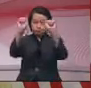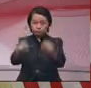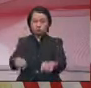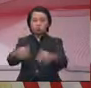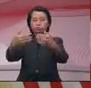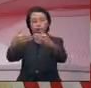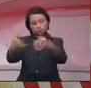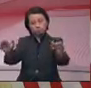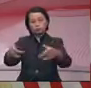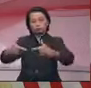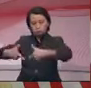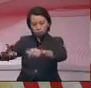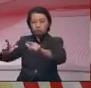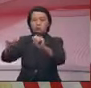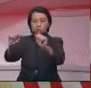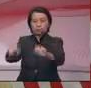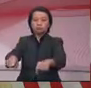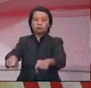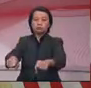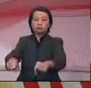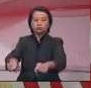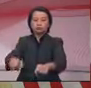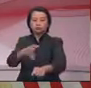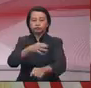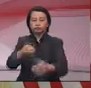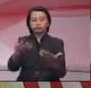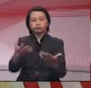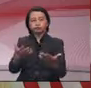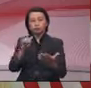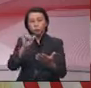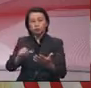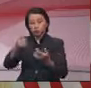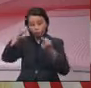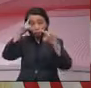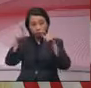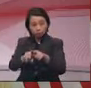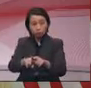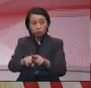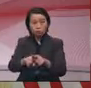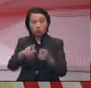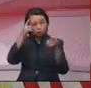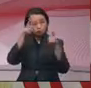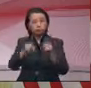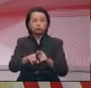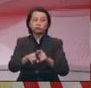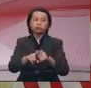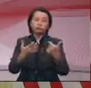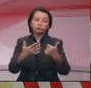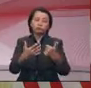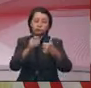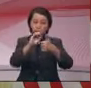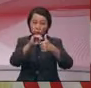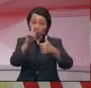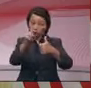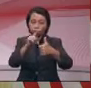membenarkan. Dan antara perkara yang dipersetujui adalah seperti berikut. Yang